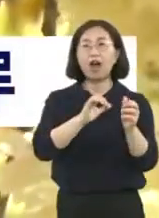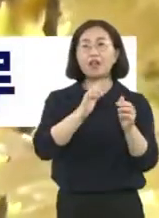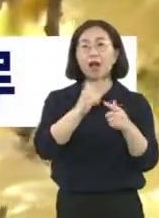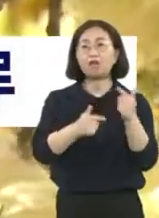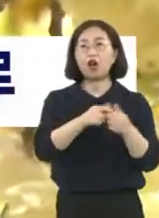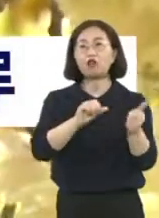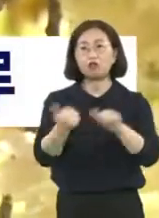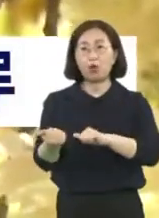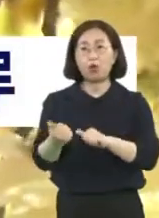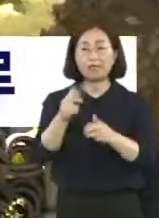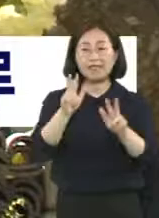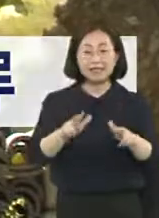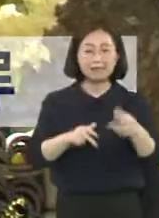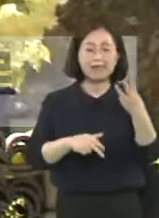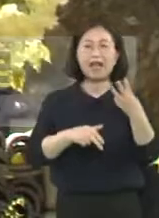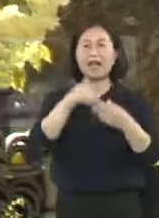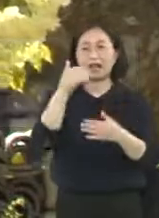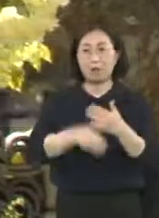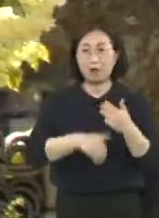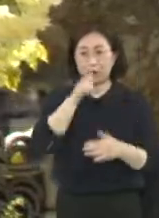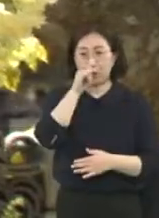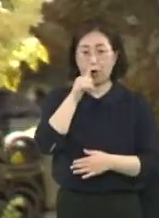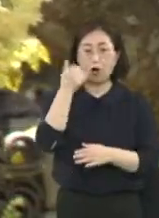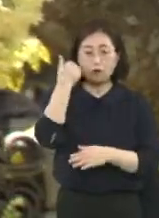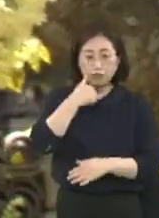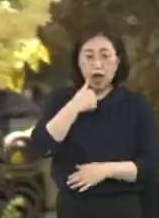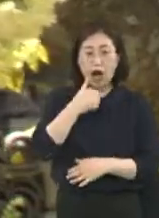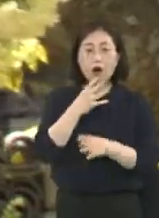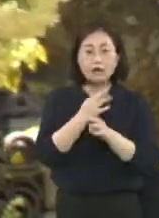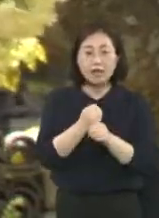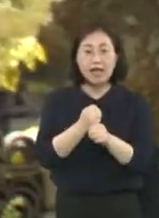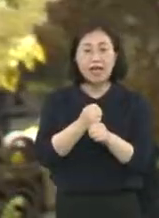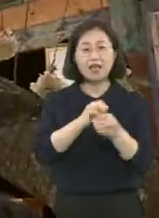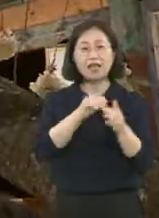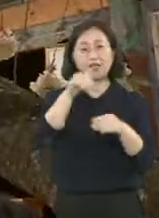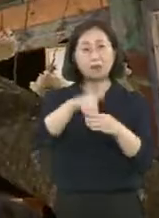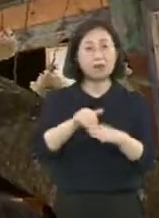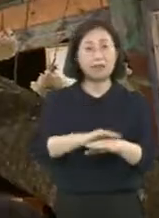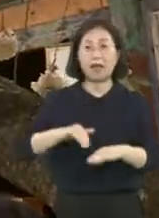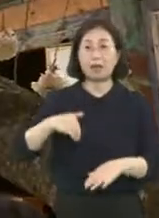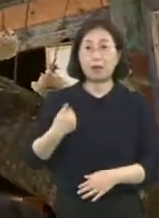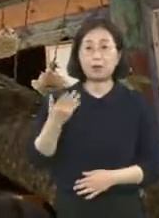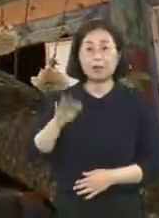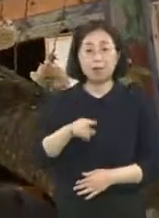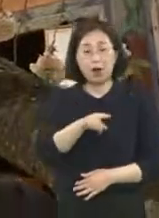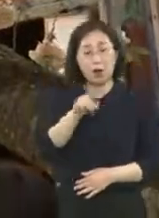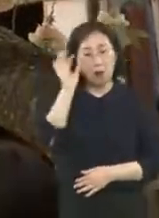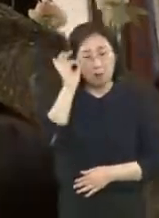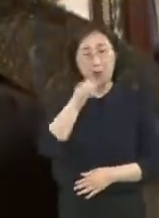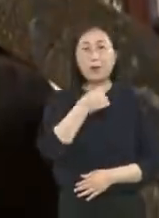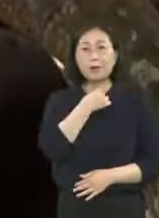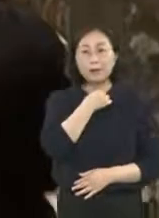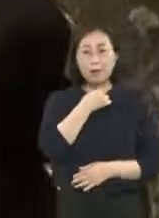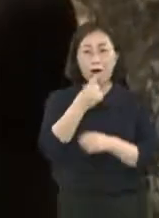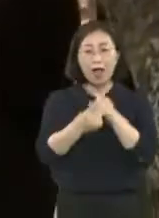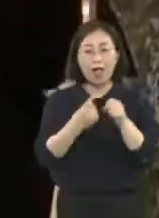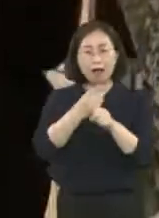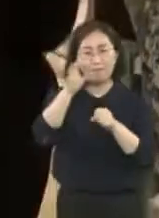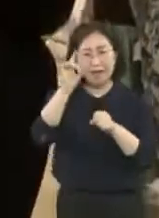누가 언제 심었는지 모르지만 수백 년을 이어온 청벚꽃의 신비를 보기 위해 해마다 수만 명이